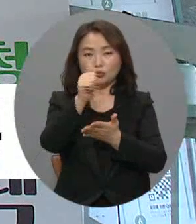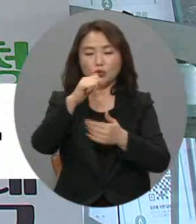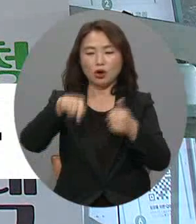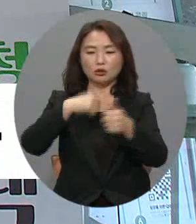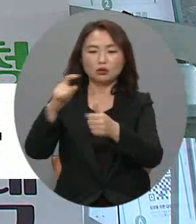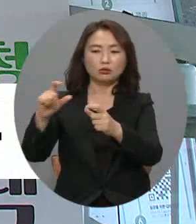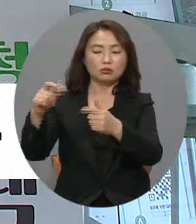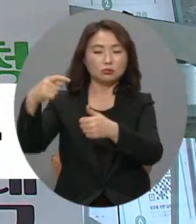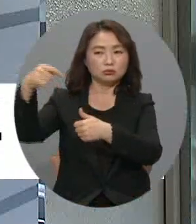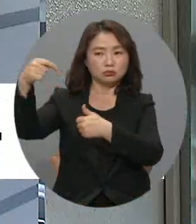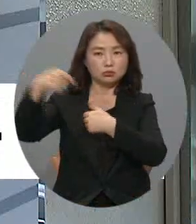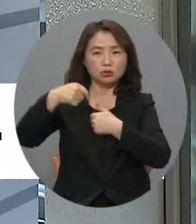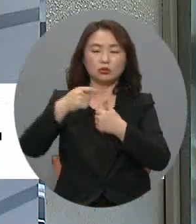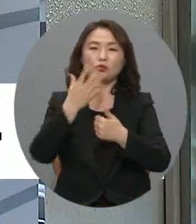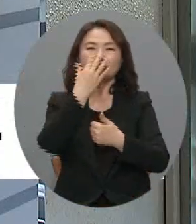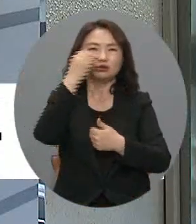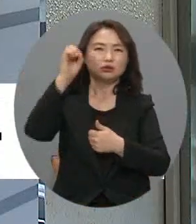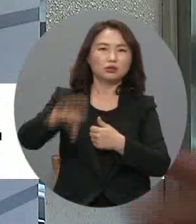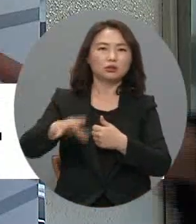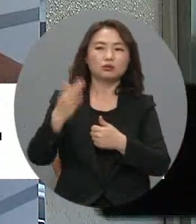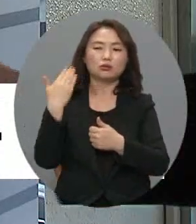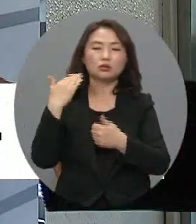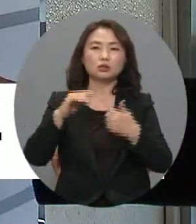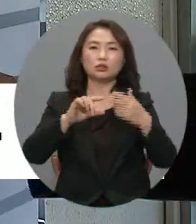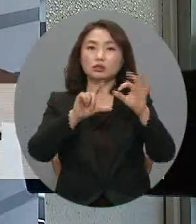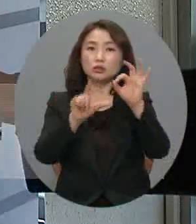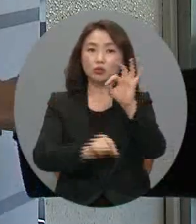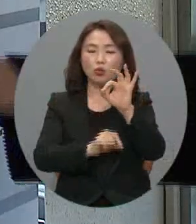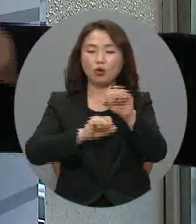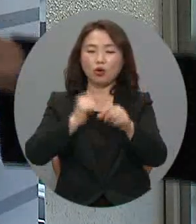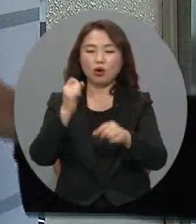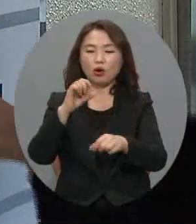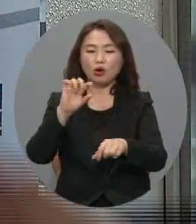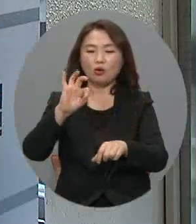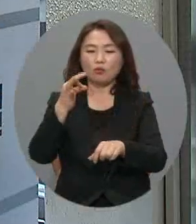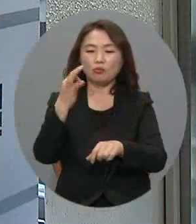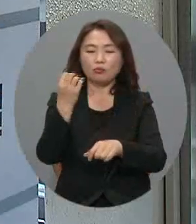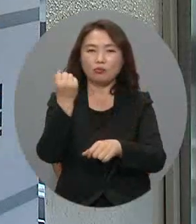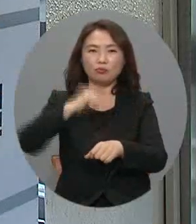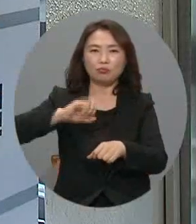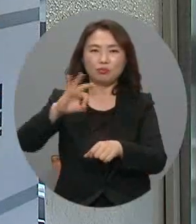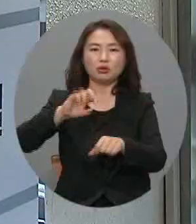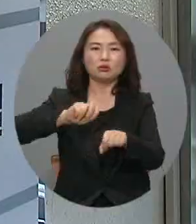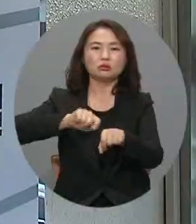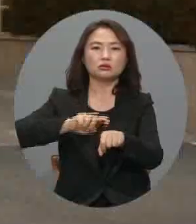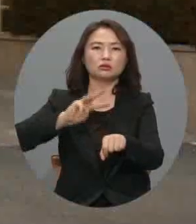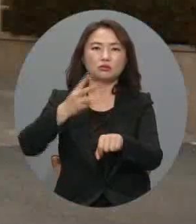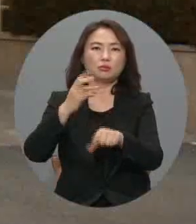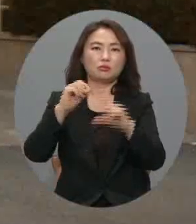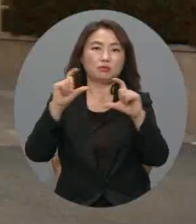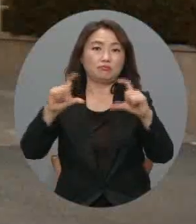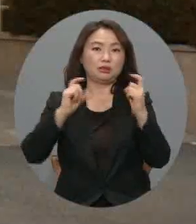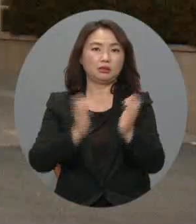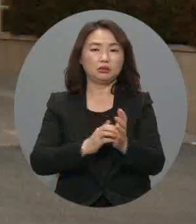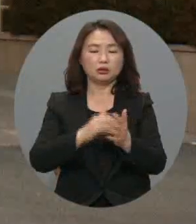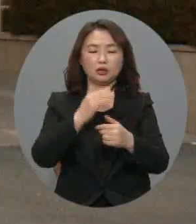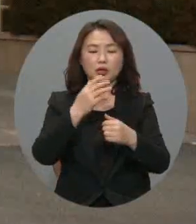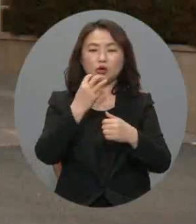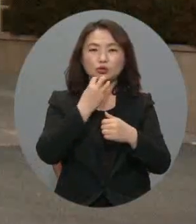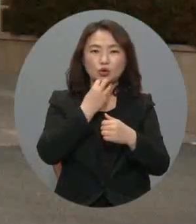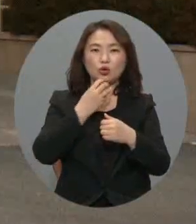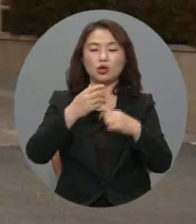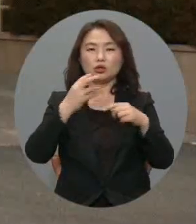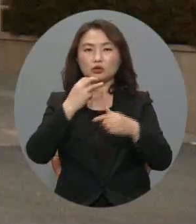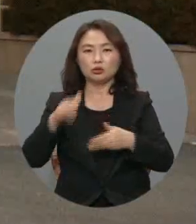환경부 지침을 계속 무시해 오다 결국 지난 10월 과태료 300만 원의 처분을 받았습니다. 서울과 경기도